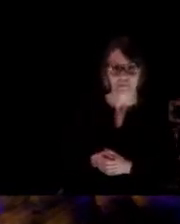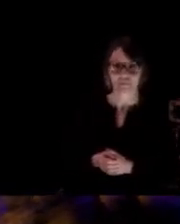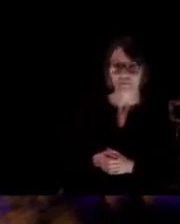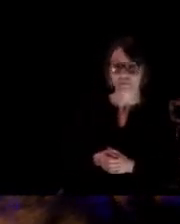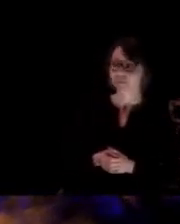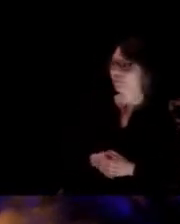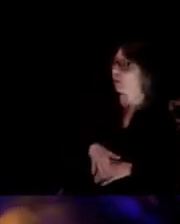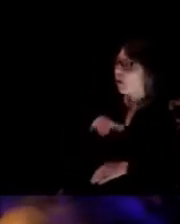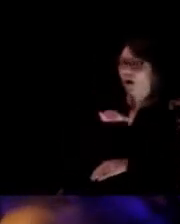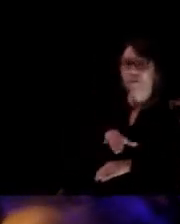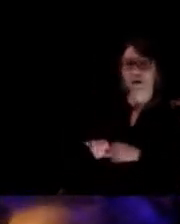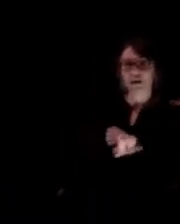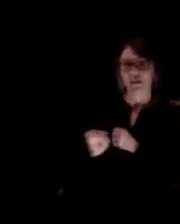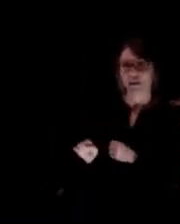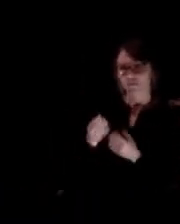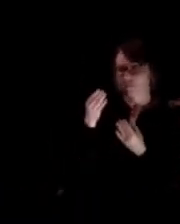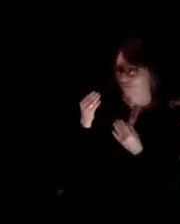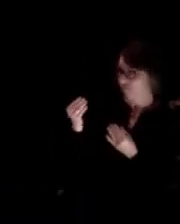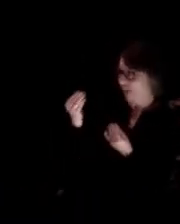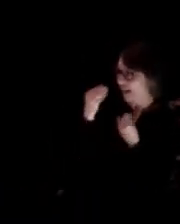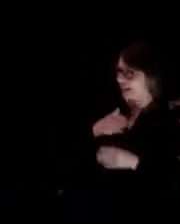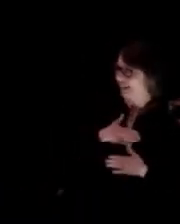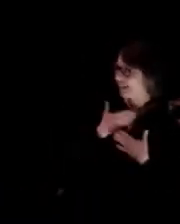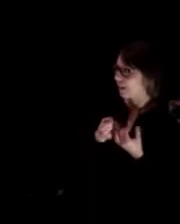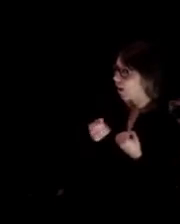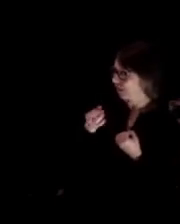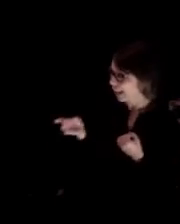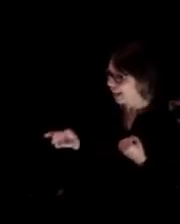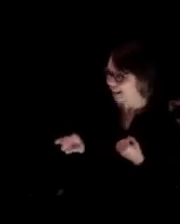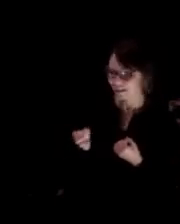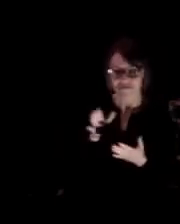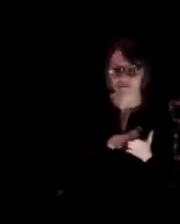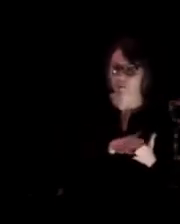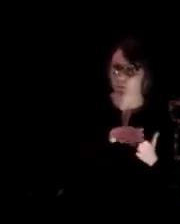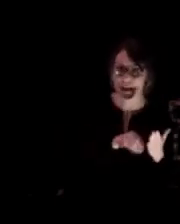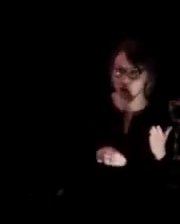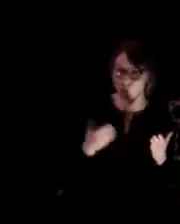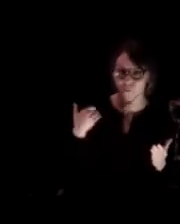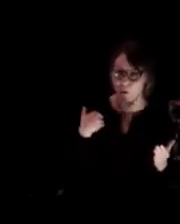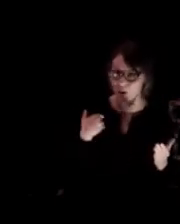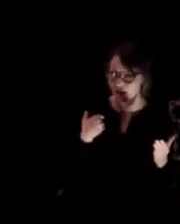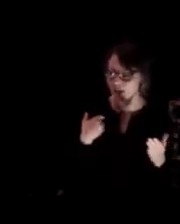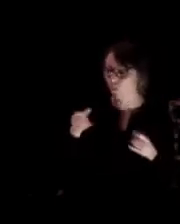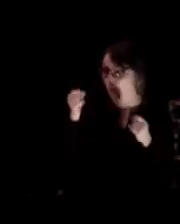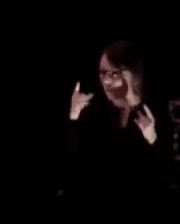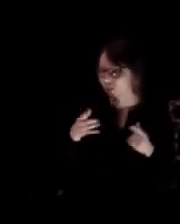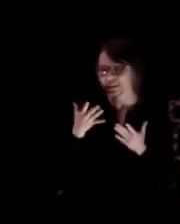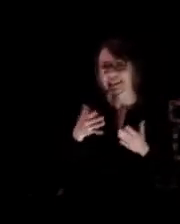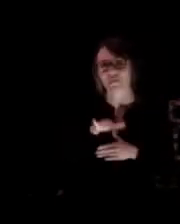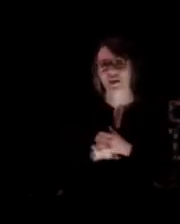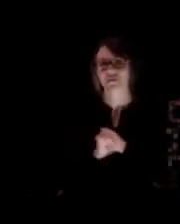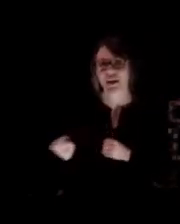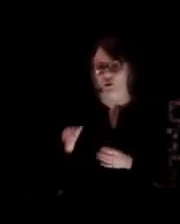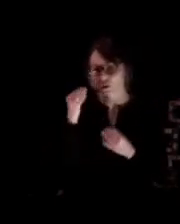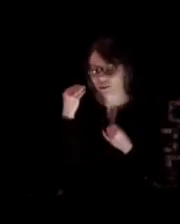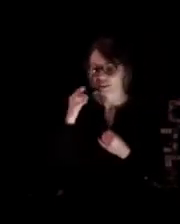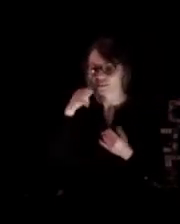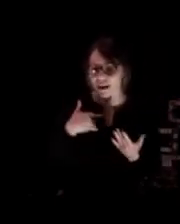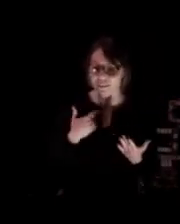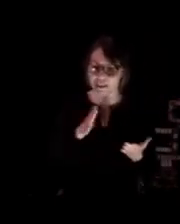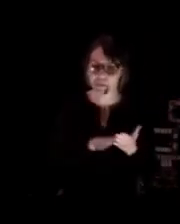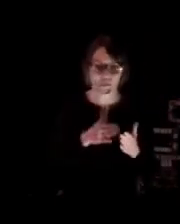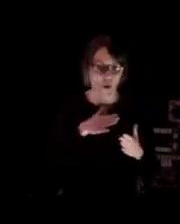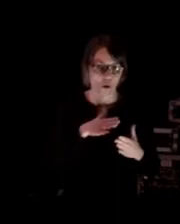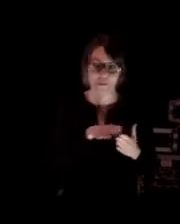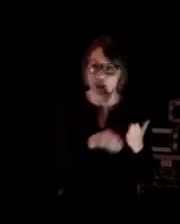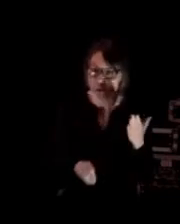Så barnevernet lærer noe kjærlighet av dere. Det har ikke vært på pensum. Vi har funnet ut det. Vi har vært på 10 barnevernsutdanninger. Vi vet at det har ikke vært på pensum. Nå